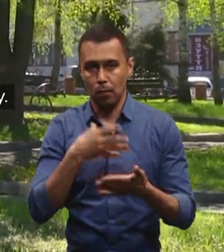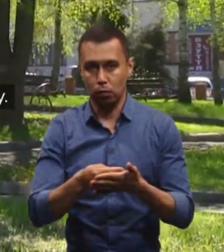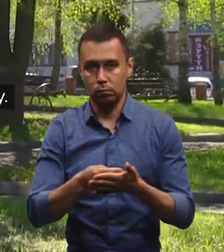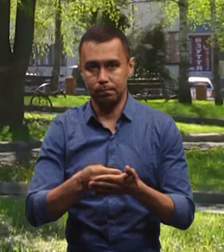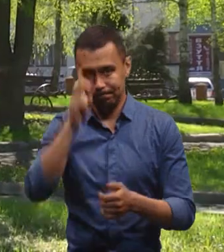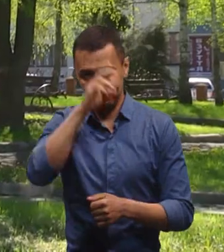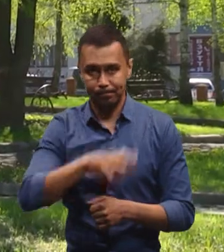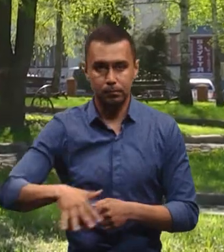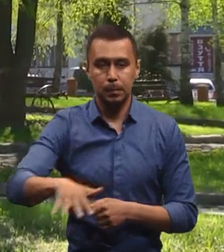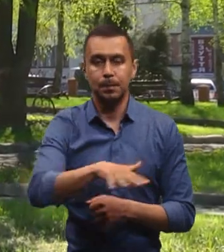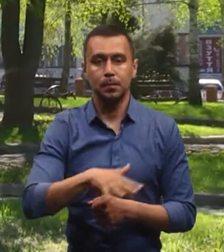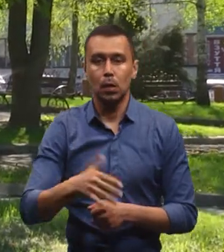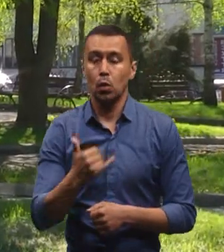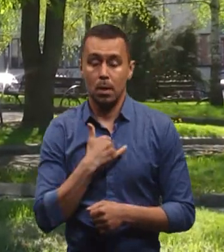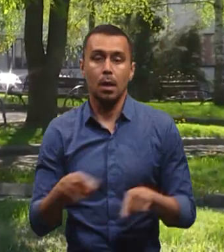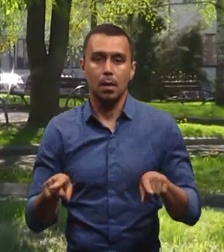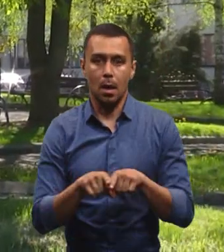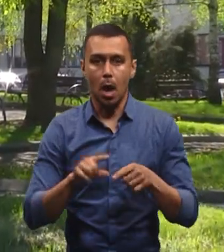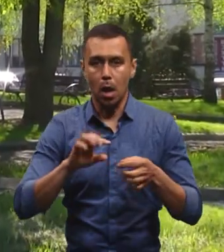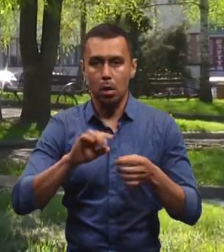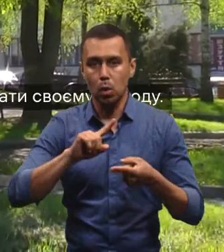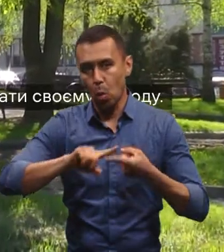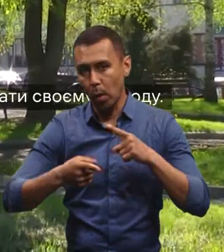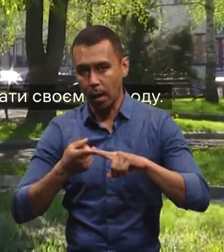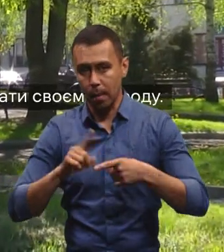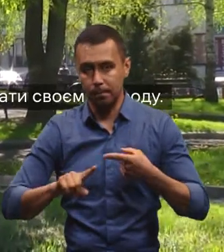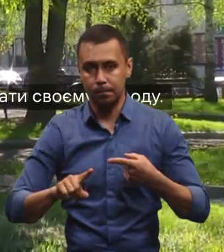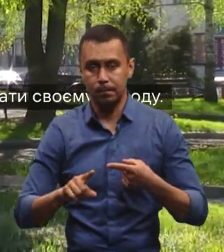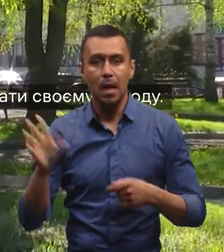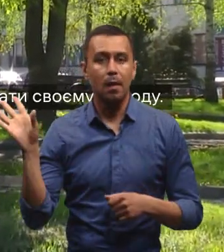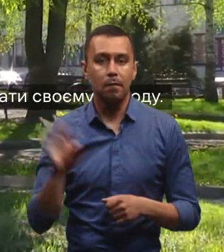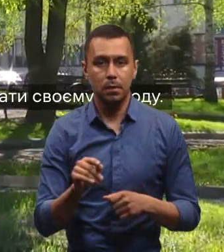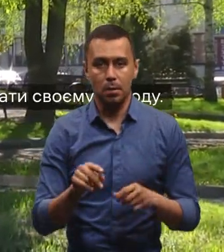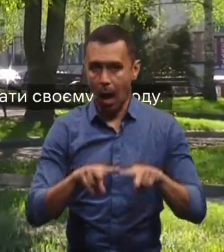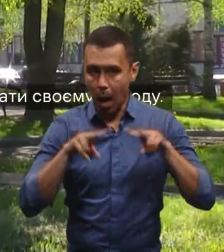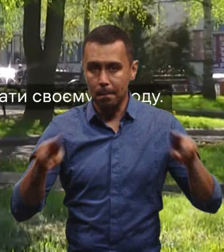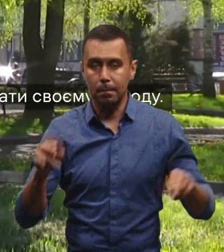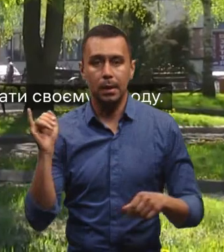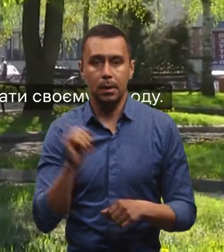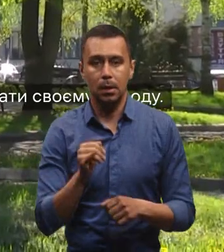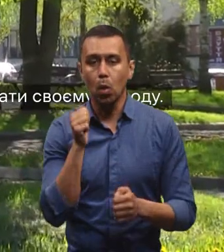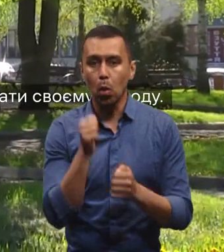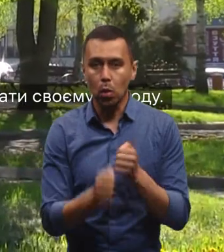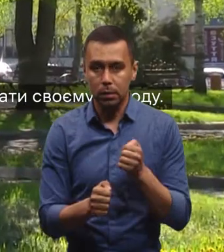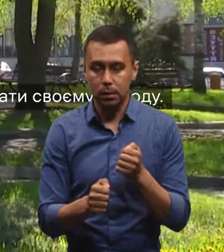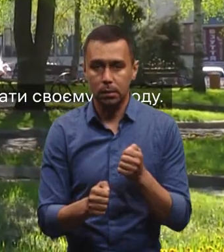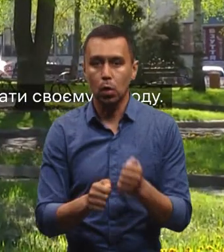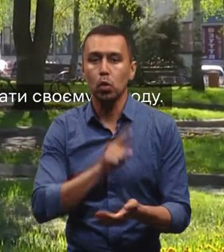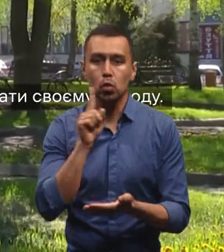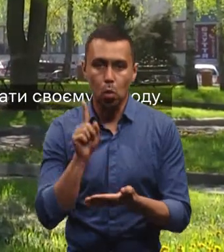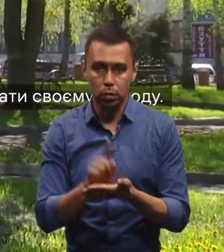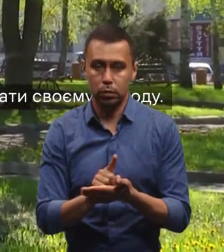страну? У меня такая логика, то есть все равны и каждый